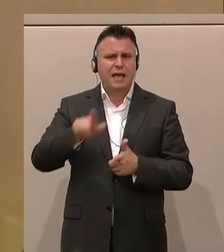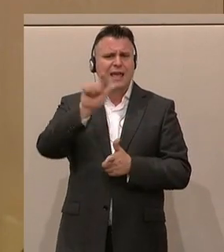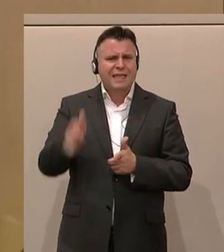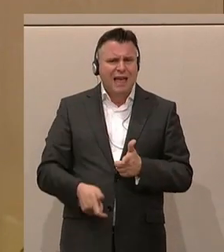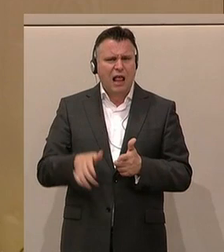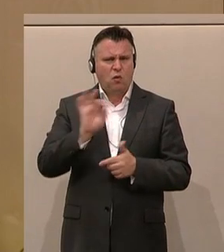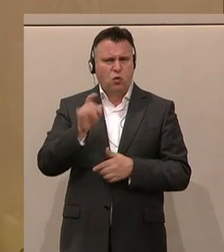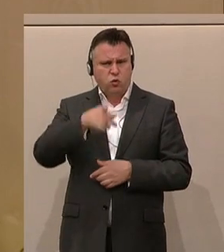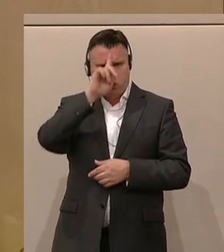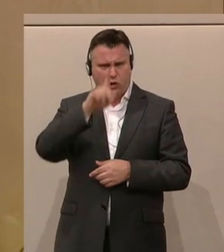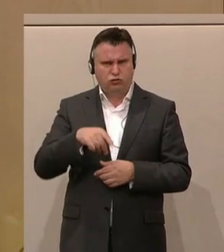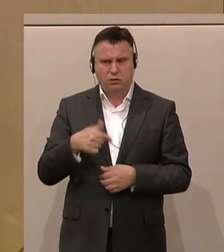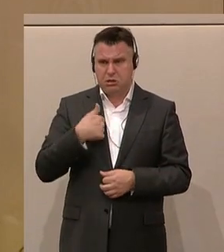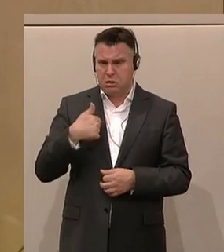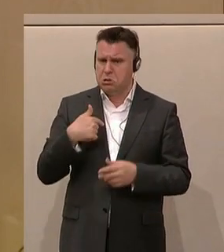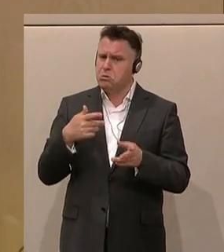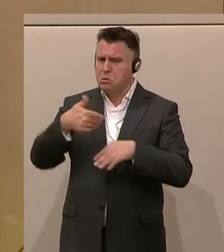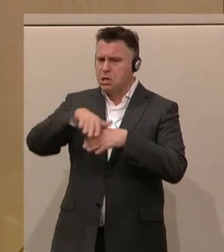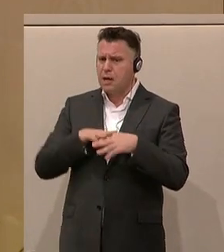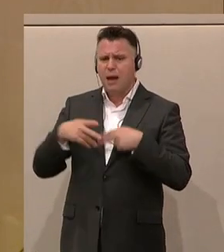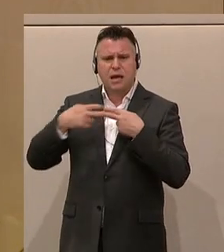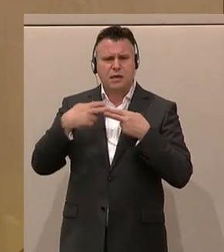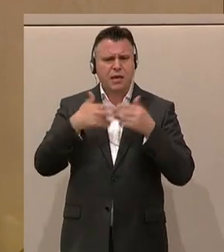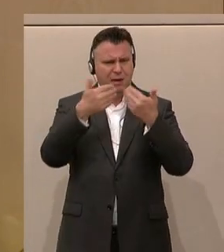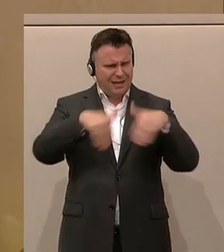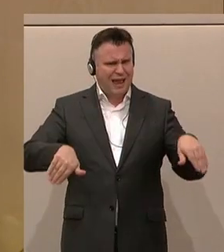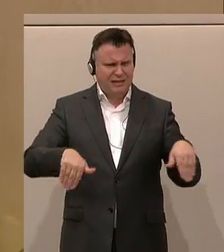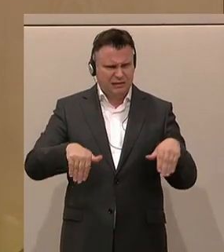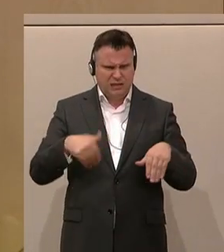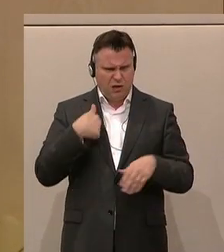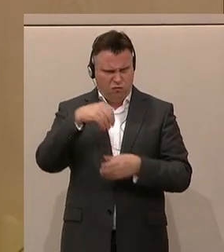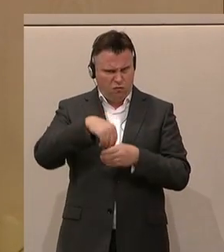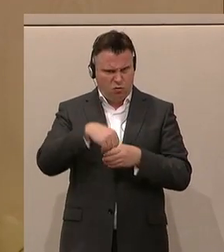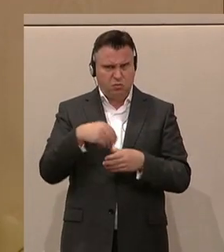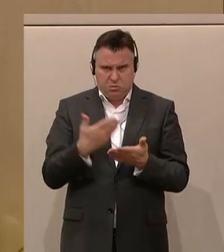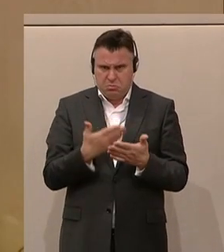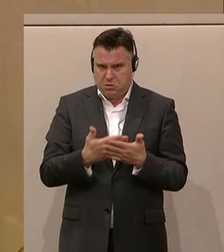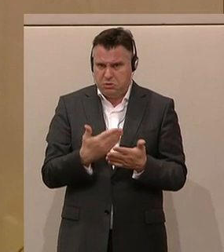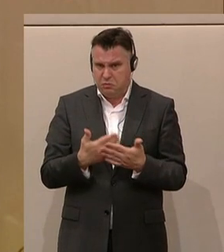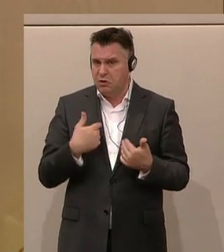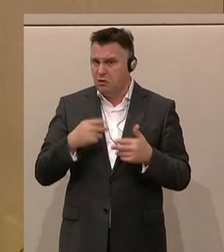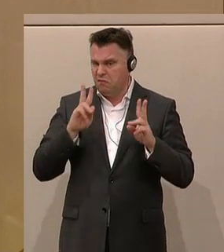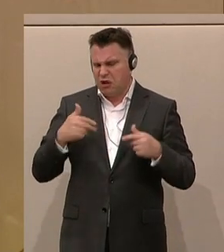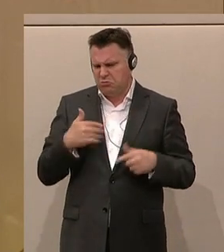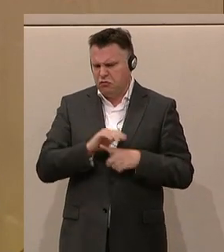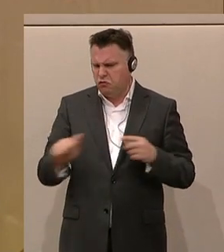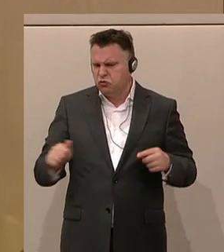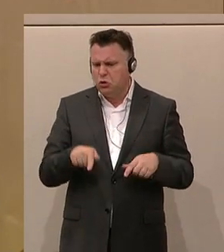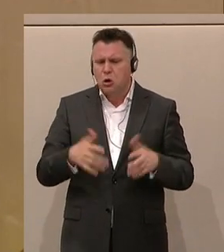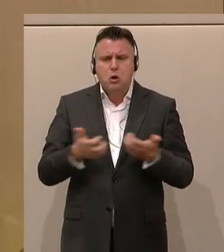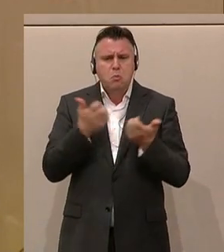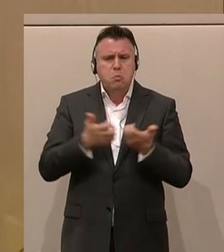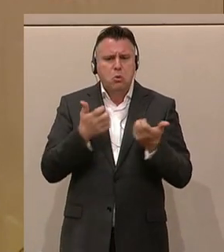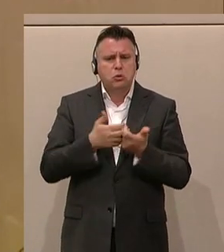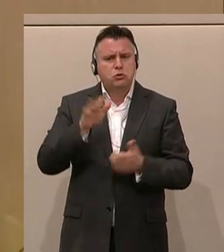Und wenn man so wie ich jetzt aus einer Gemeinde kommt, die recht nah an der Grenze ist, dann ist es mir wirklich lieber oder eigentlich in Wahrheit egal, ob die Produkte